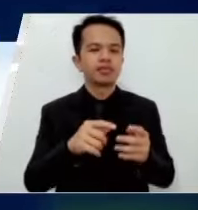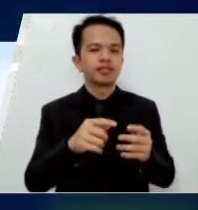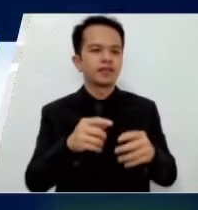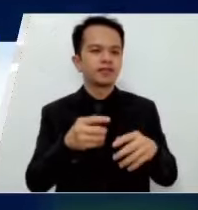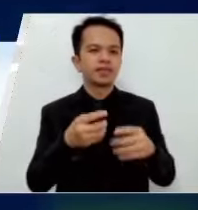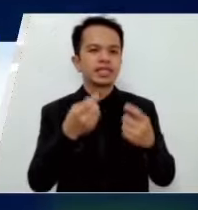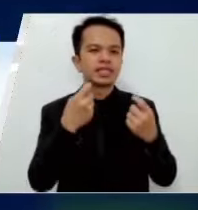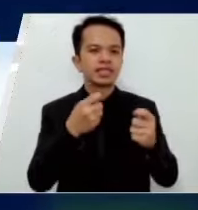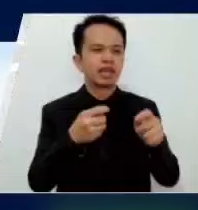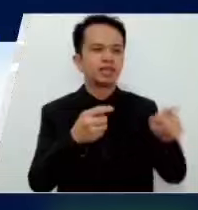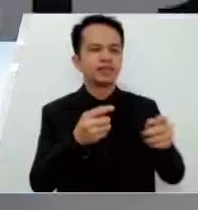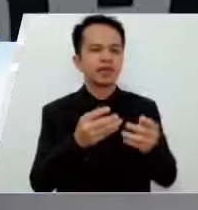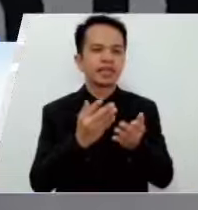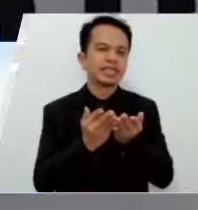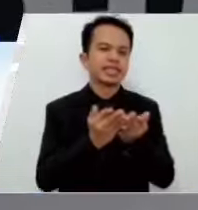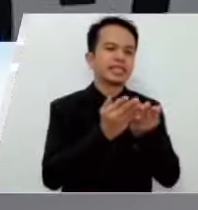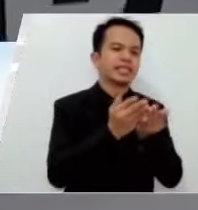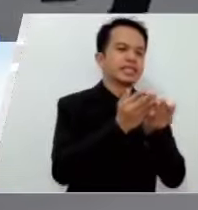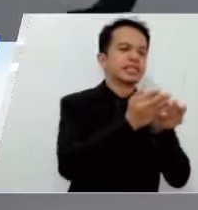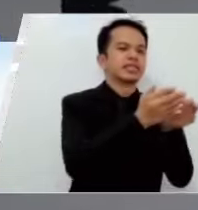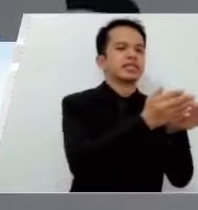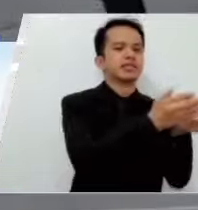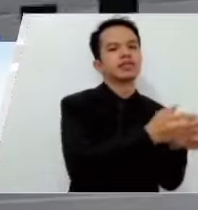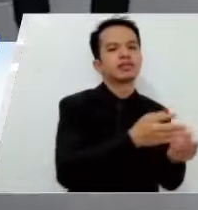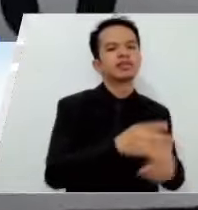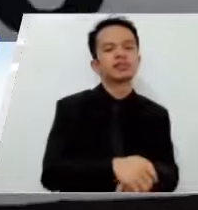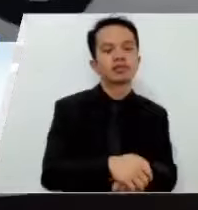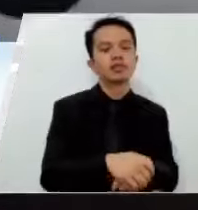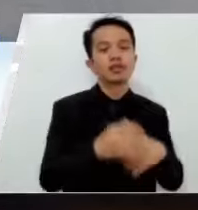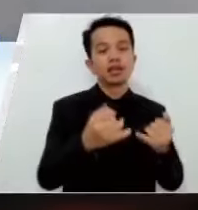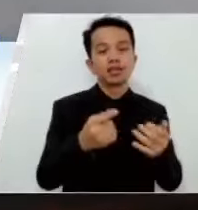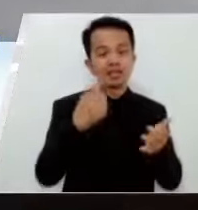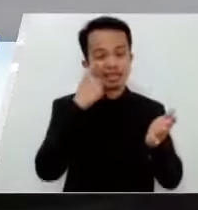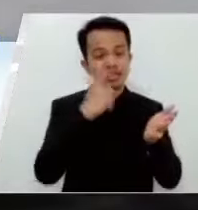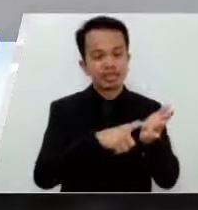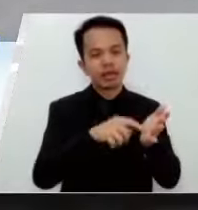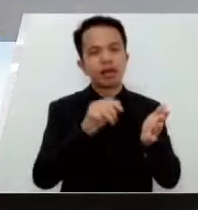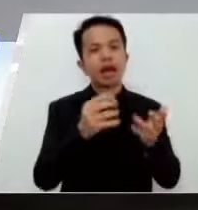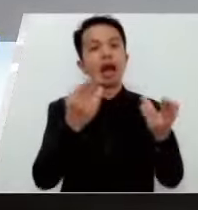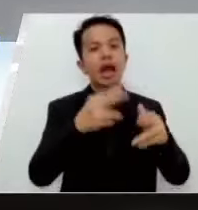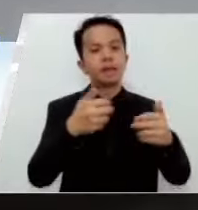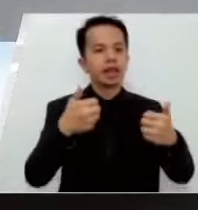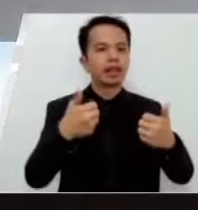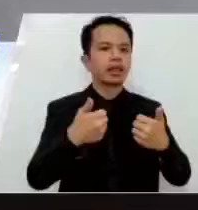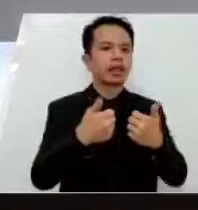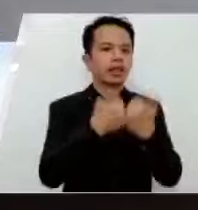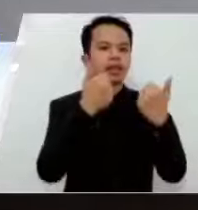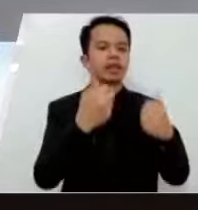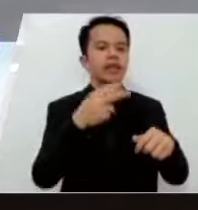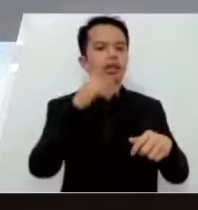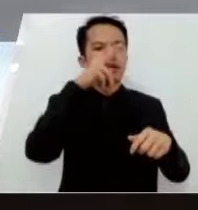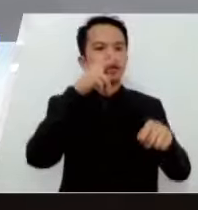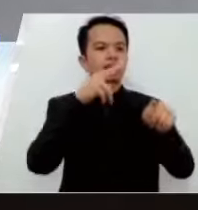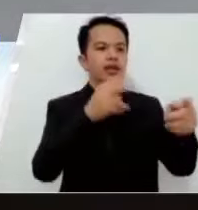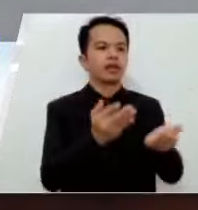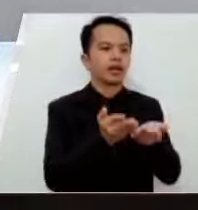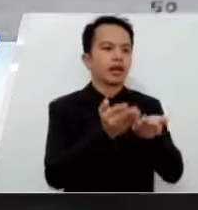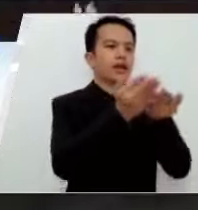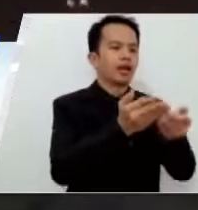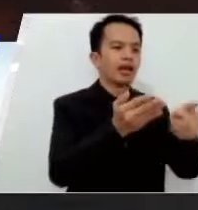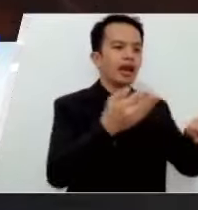barko ng PCG. Sa isang punto aksidenteng nabangga ng BRP Sindangan ang nakaharang na barko